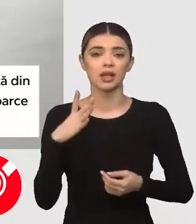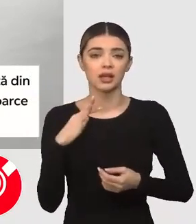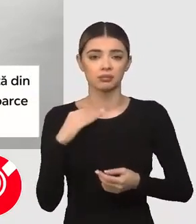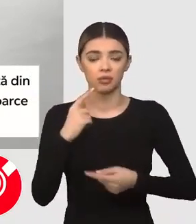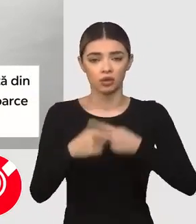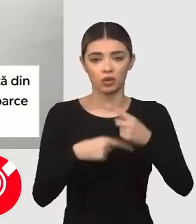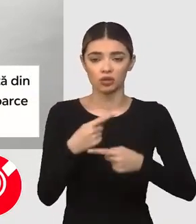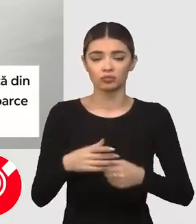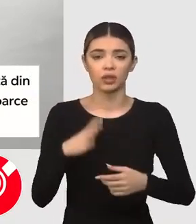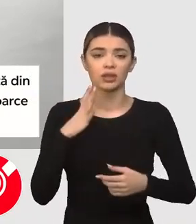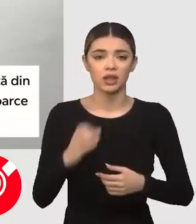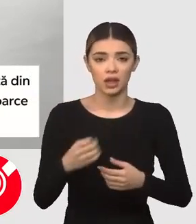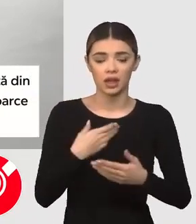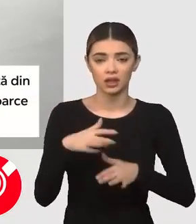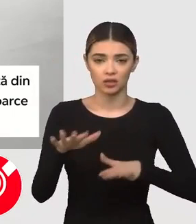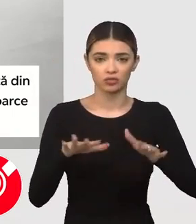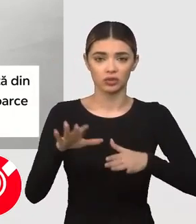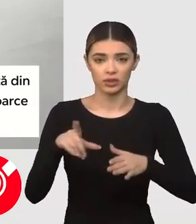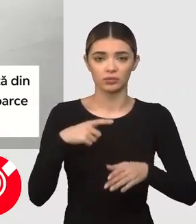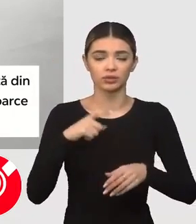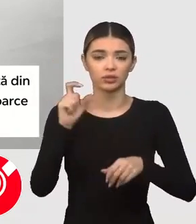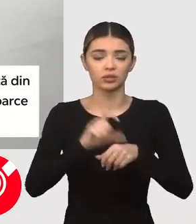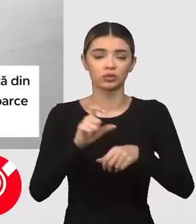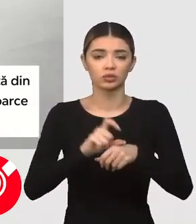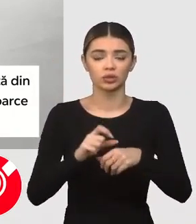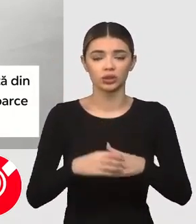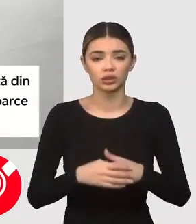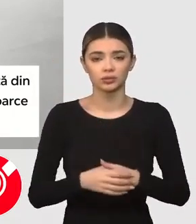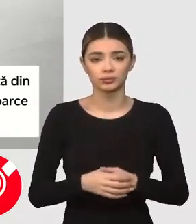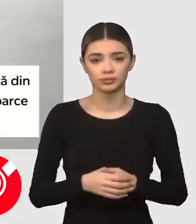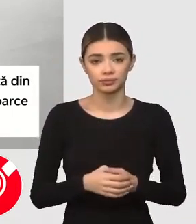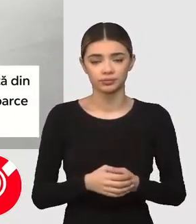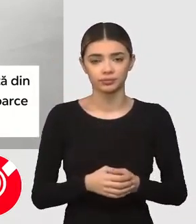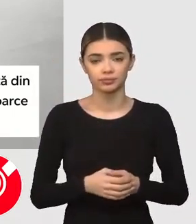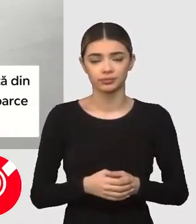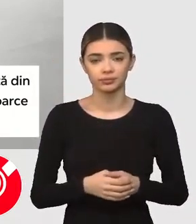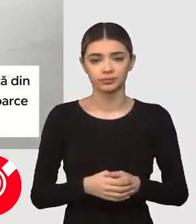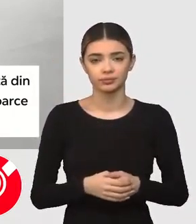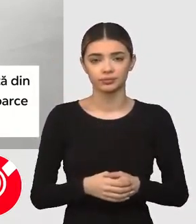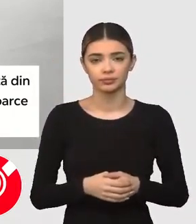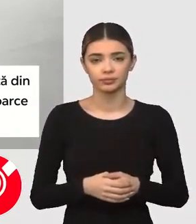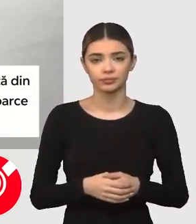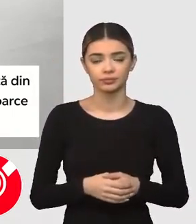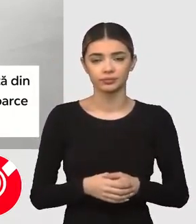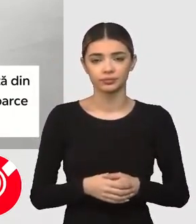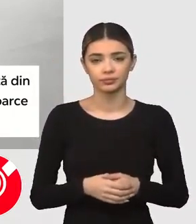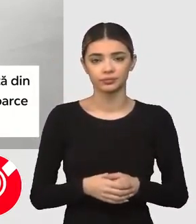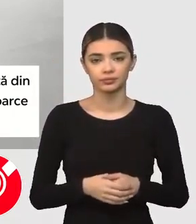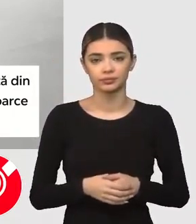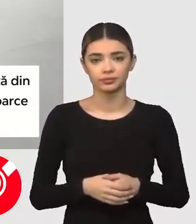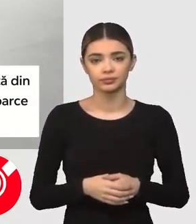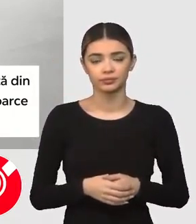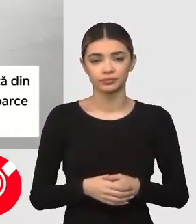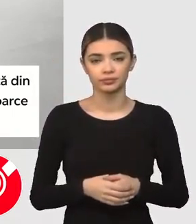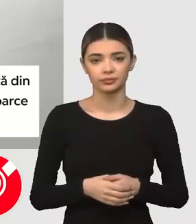vor beneficia de câteva zile libere după efortul depus în cel mai grav cutremur care a avut loc în Turcia.